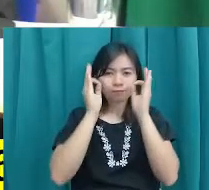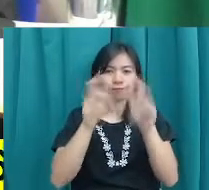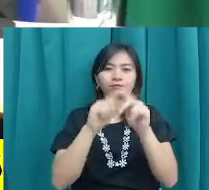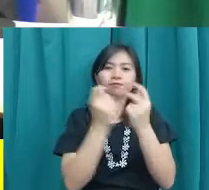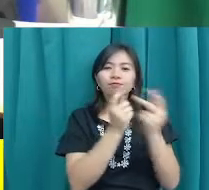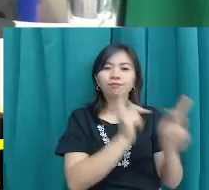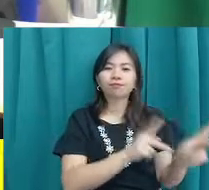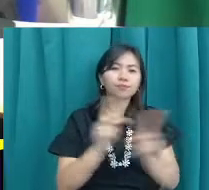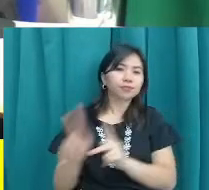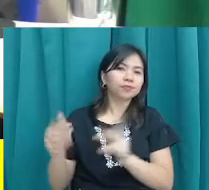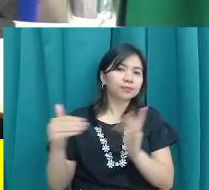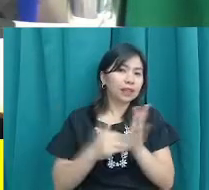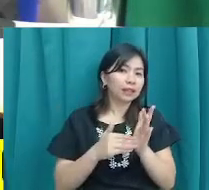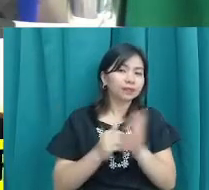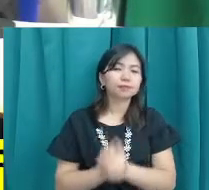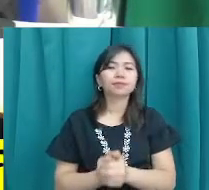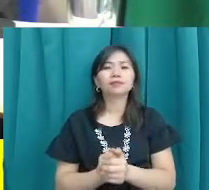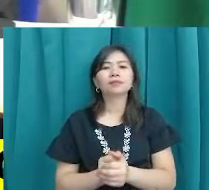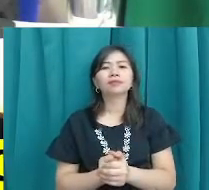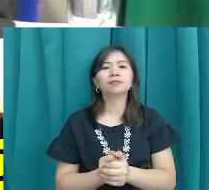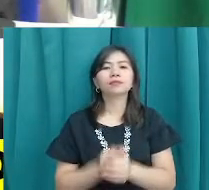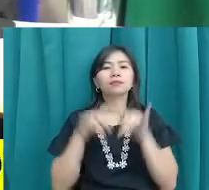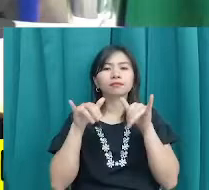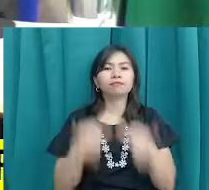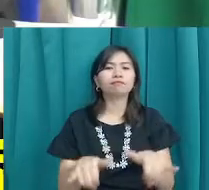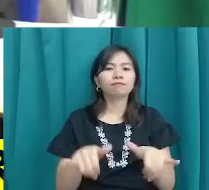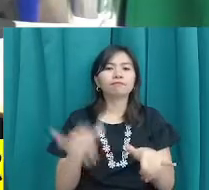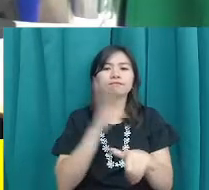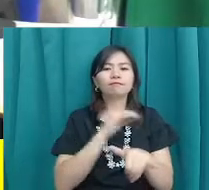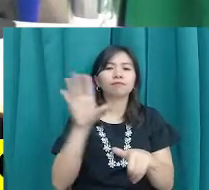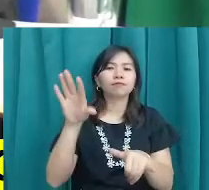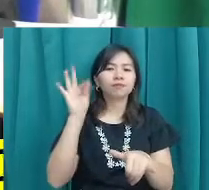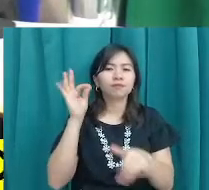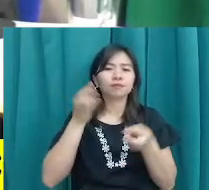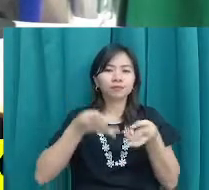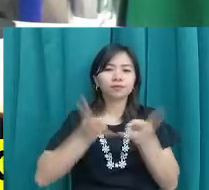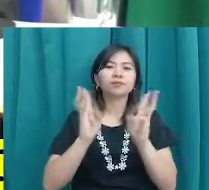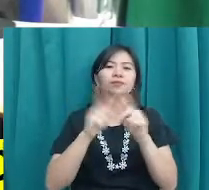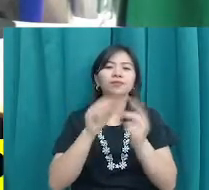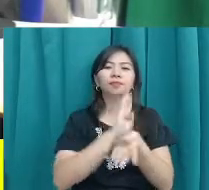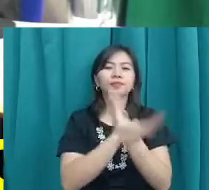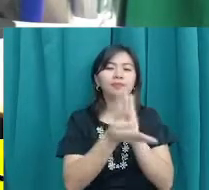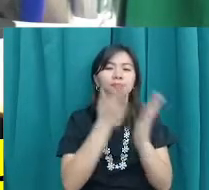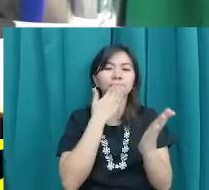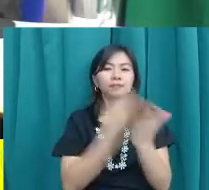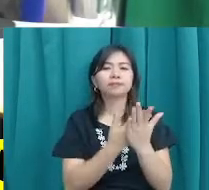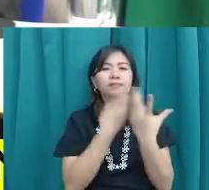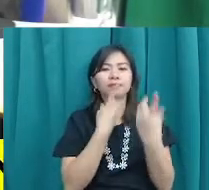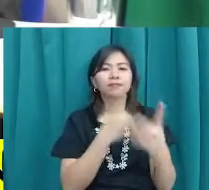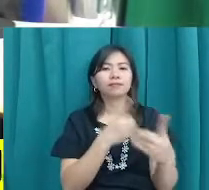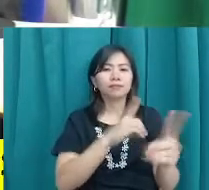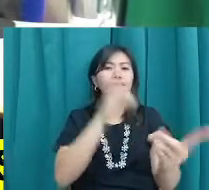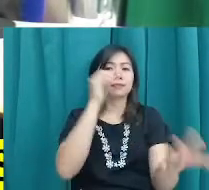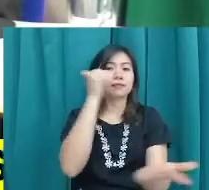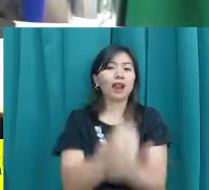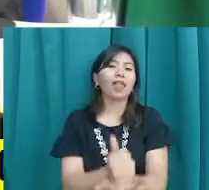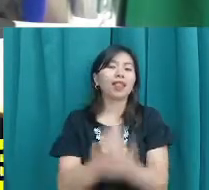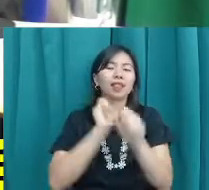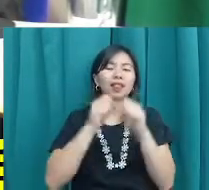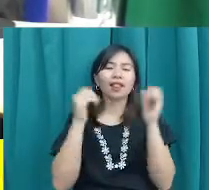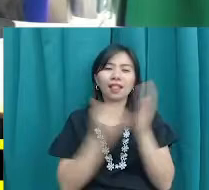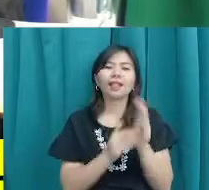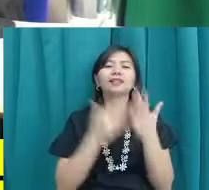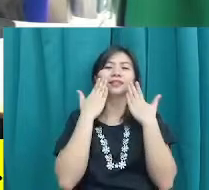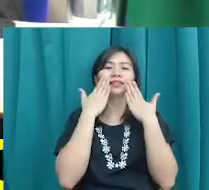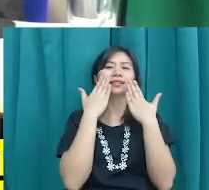No? Again, stick. And always find a way to be a good disciple. Yep. Yes! Right? So, yes. Maraming salamat